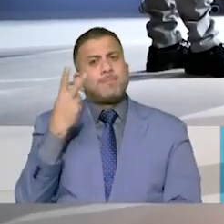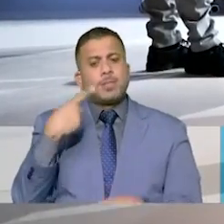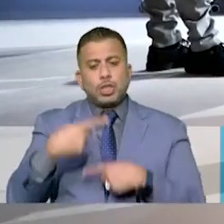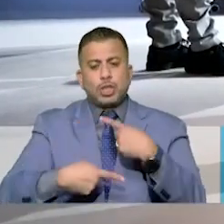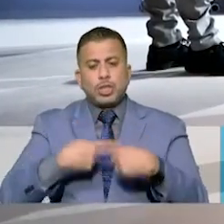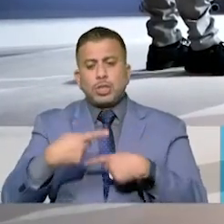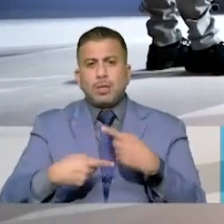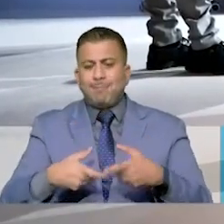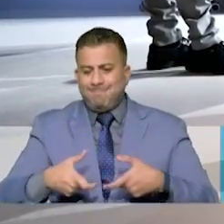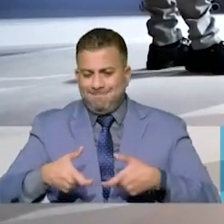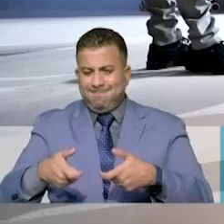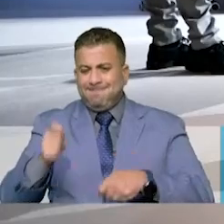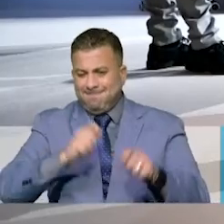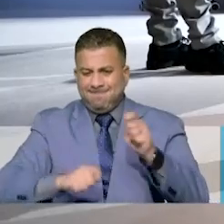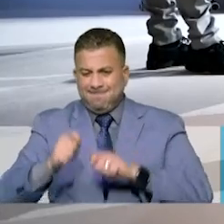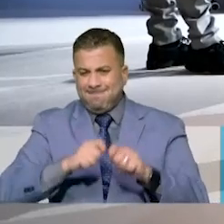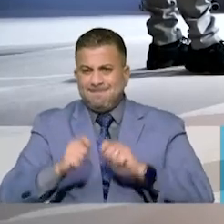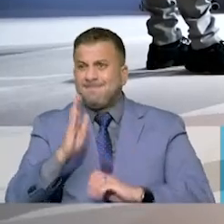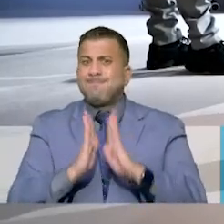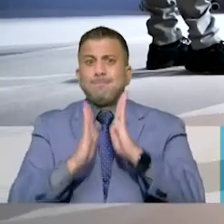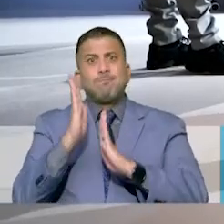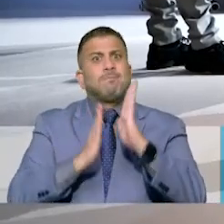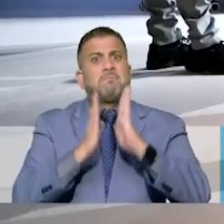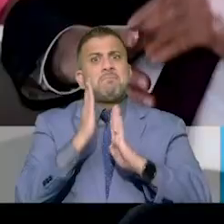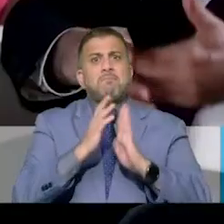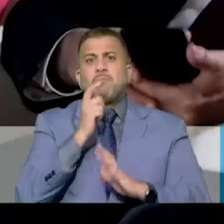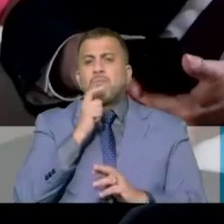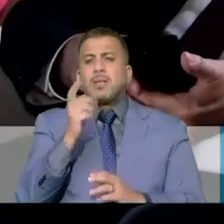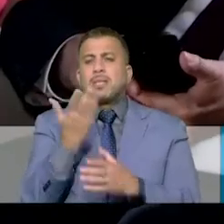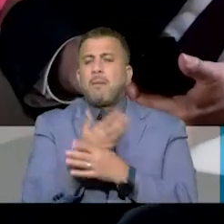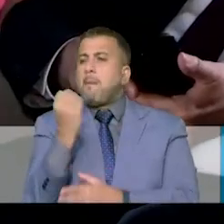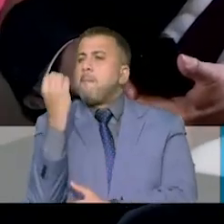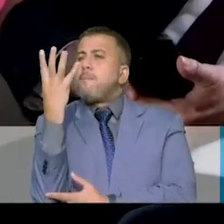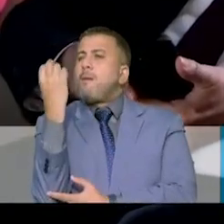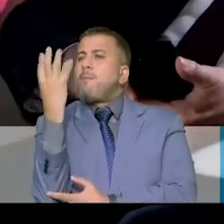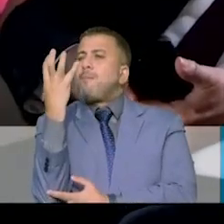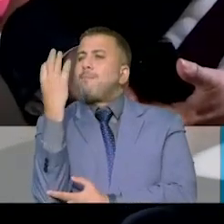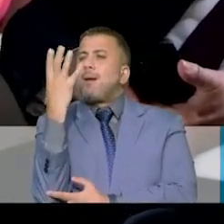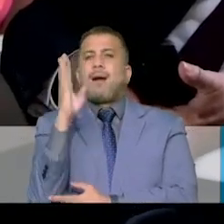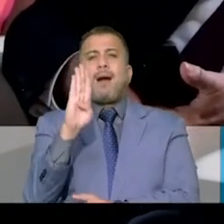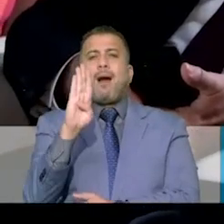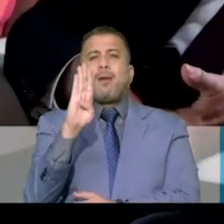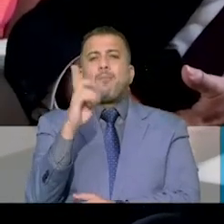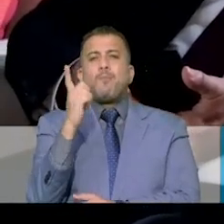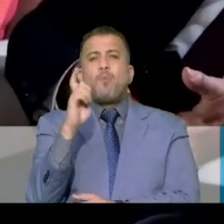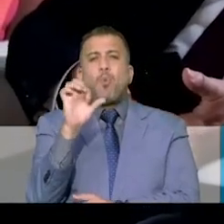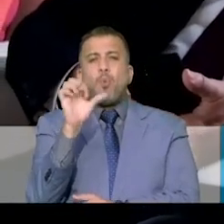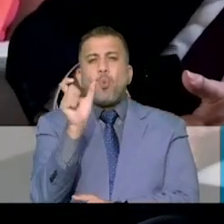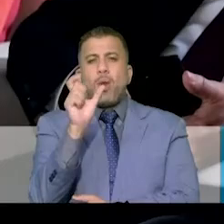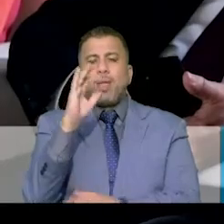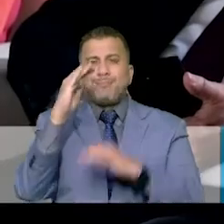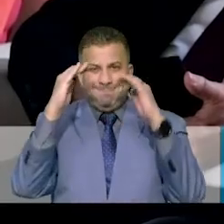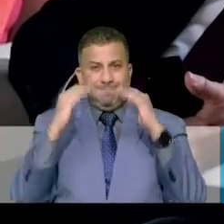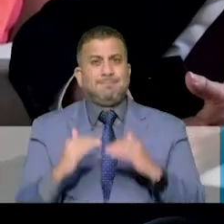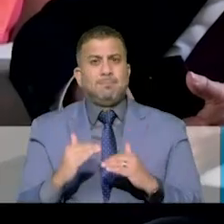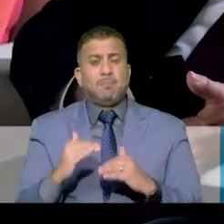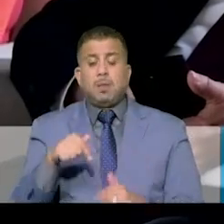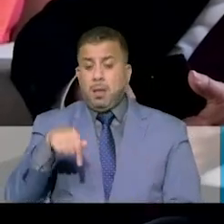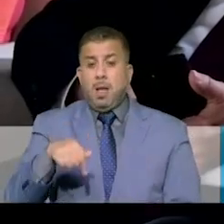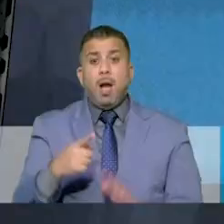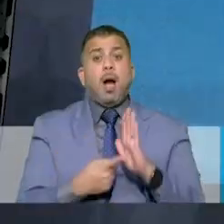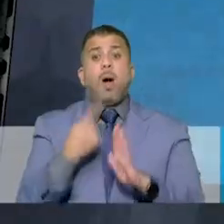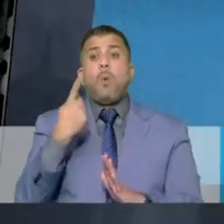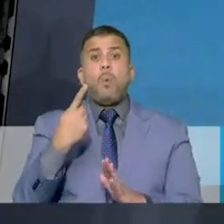وتطوير البنيه التحتيه اللازمه لتحقيق الحياد الكربوني ومن اجل هذا كانت الامارات اول دوله في